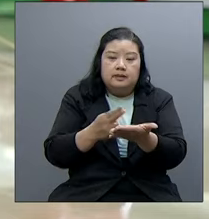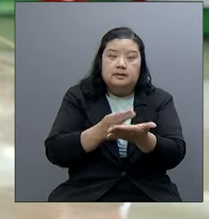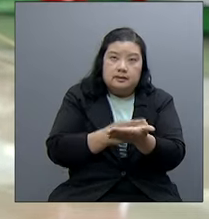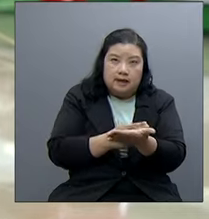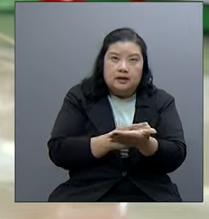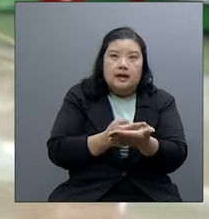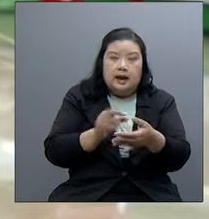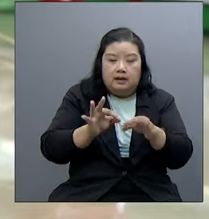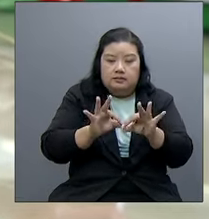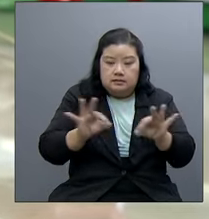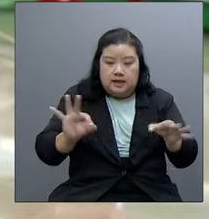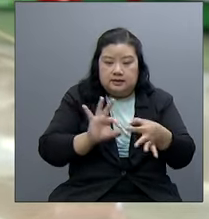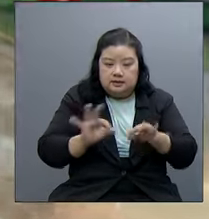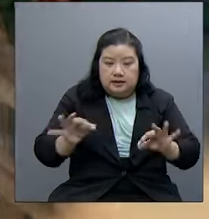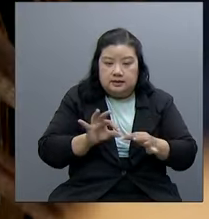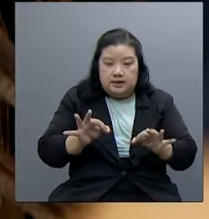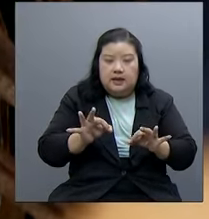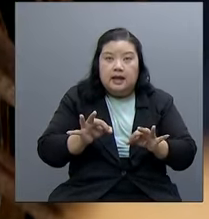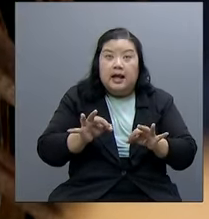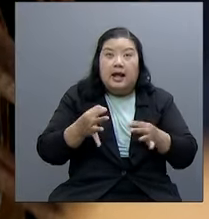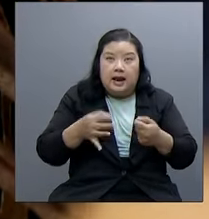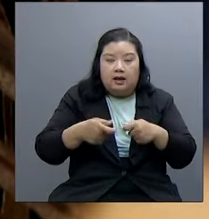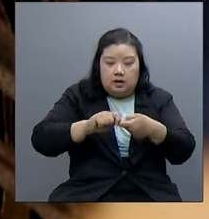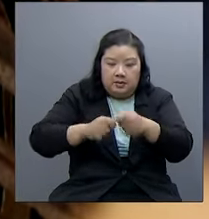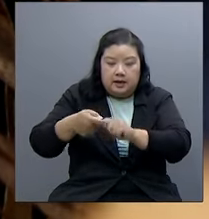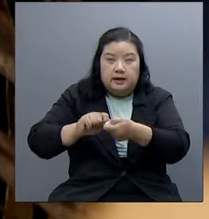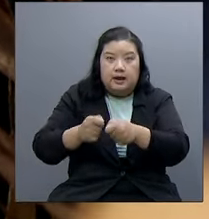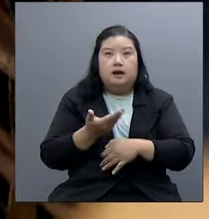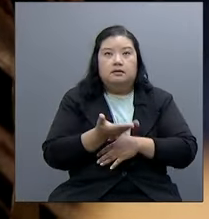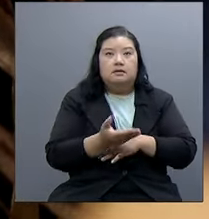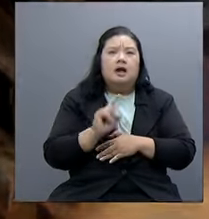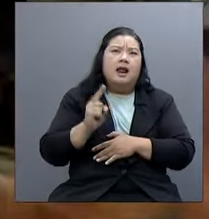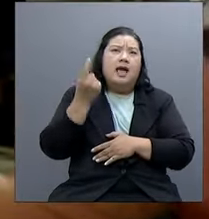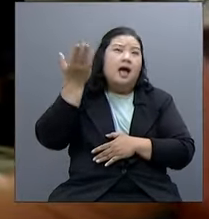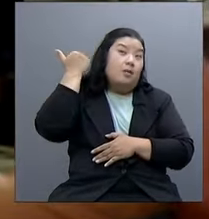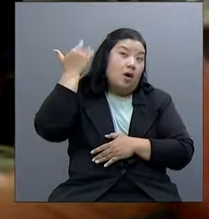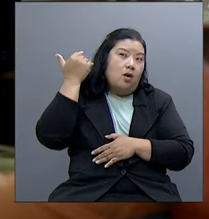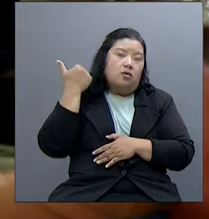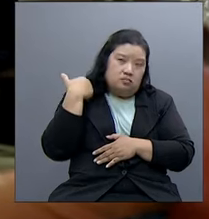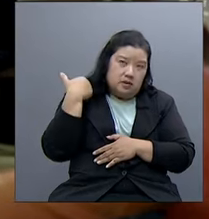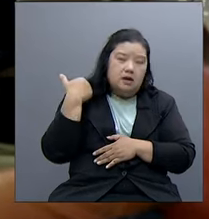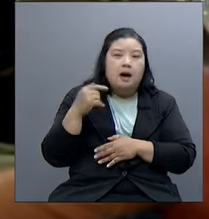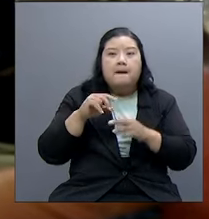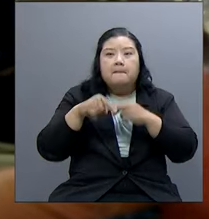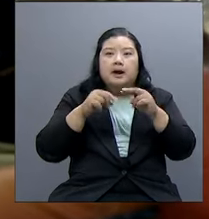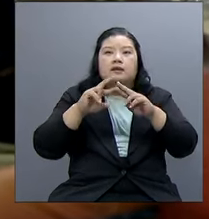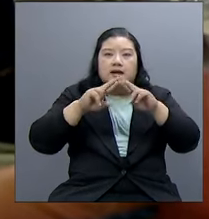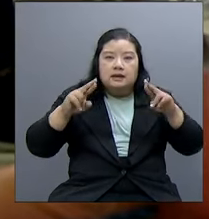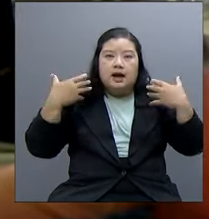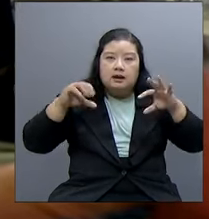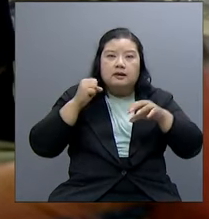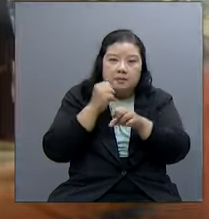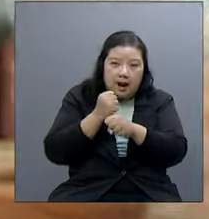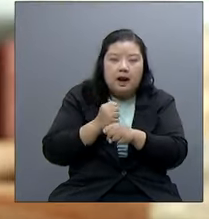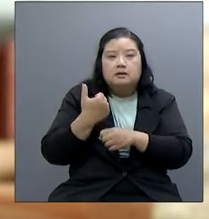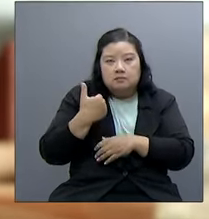เป๋าค่ะในการออกแบบกระเป๋าแต่ละใบตอนแรกก็ไปออกบุธตามส่นรัชการจับางทีลูกค้าคอมเมนต์เราก็เอา